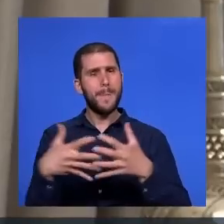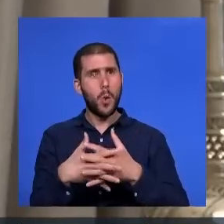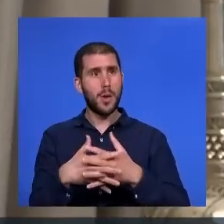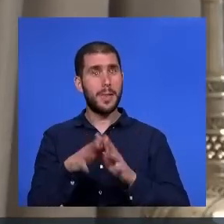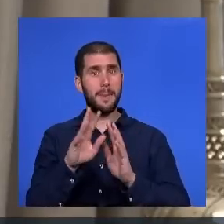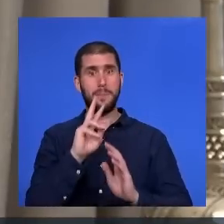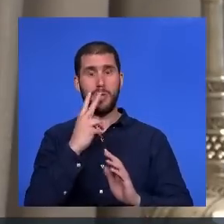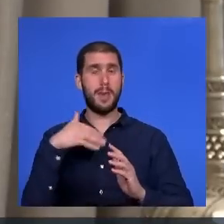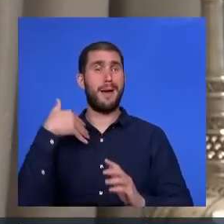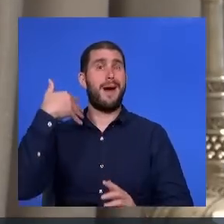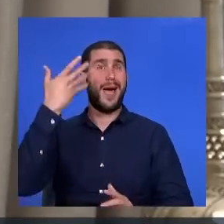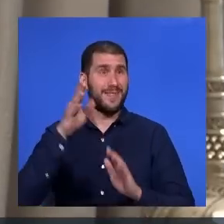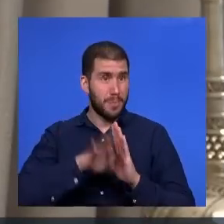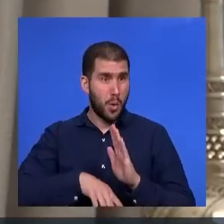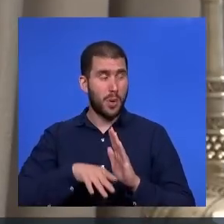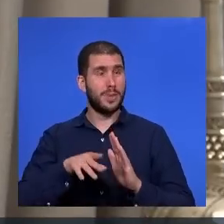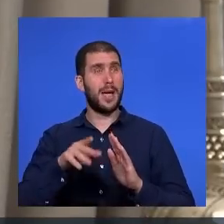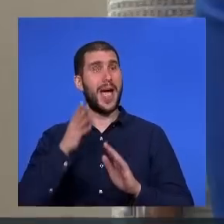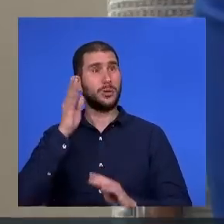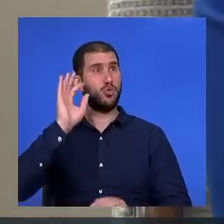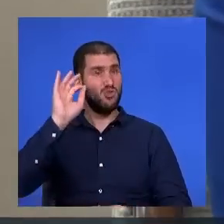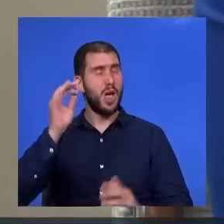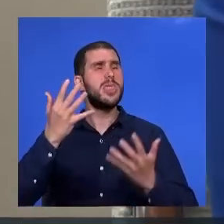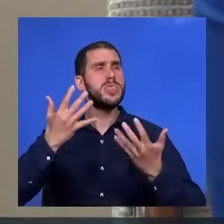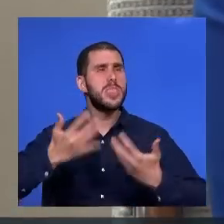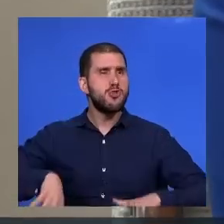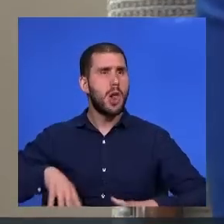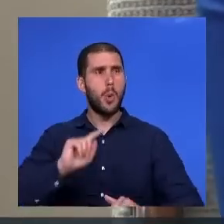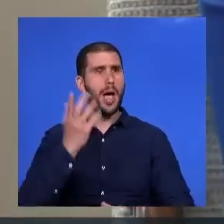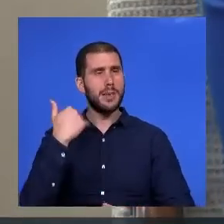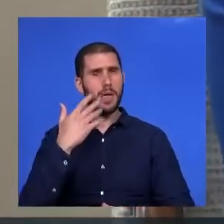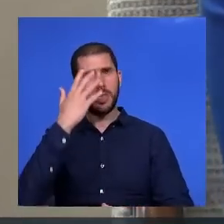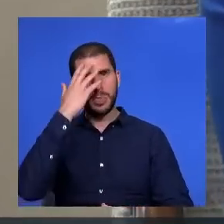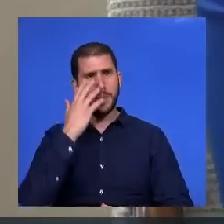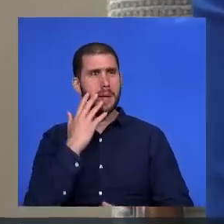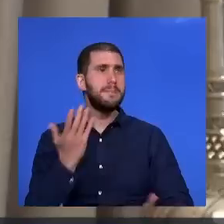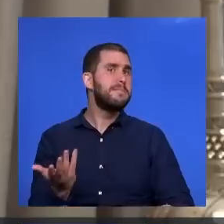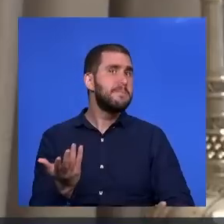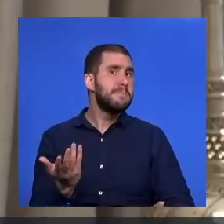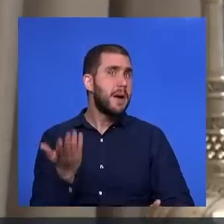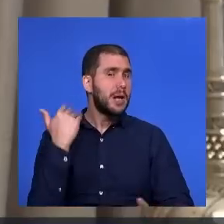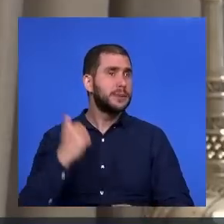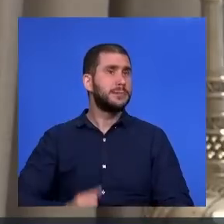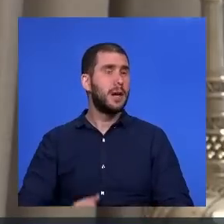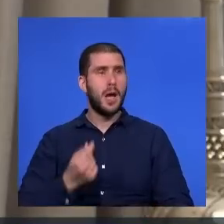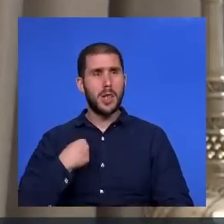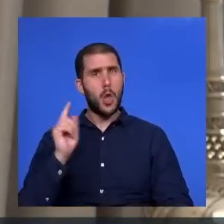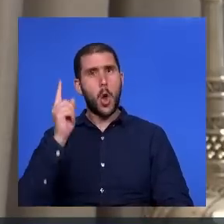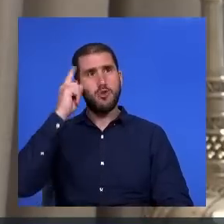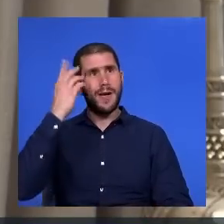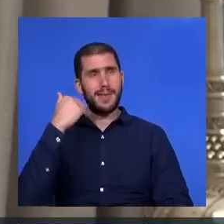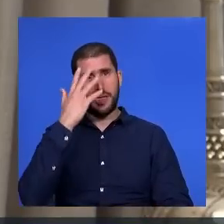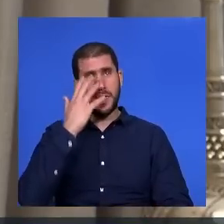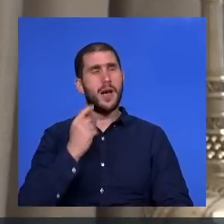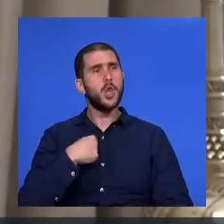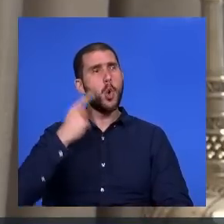משנתיים אחרי, אדוני הנשיא, החזון הזה שלך נכשל, אולי היית נאיבי מדי אז? אני לא חושב שאני נאיבי, אני